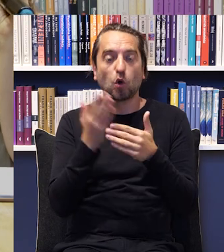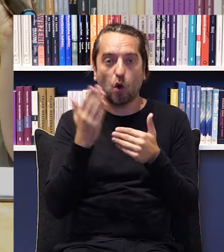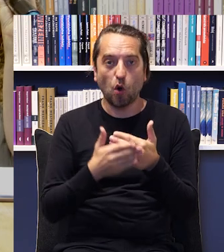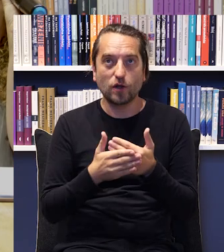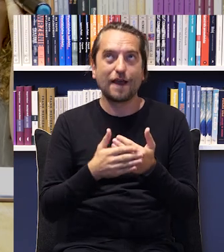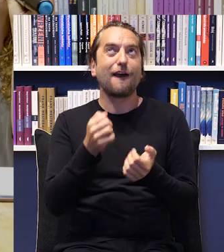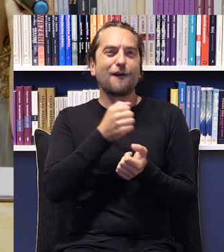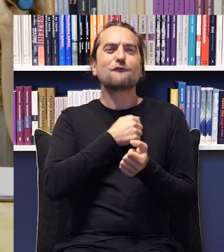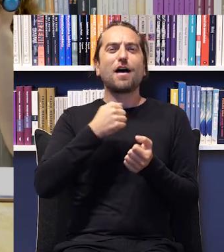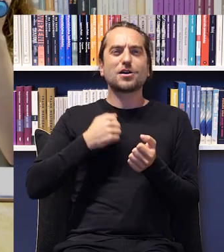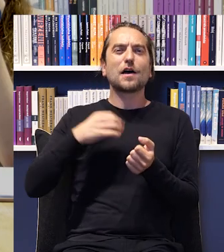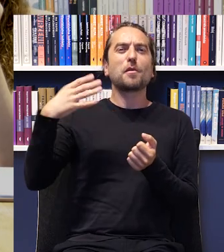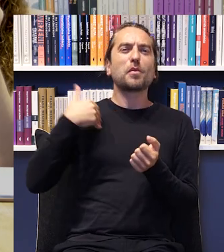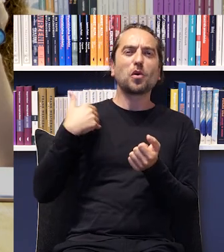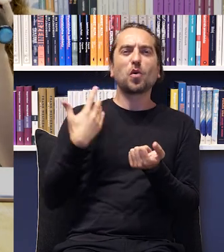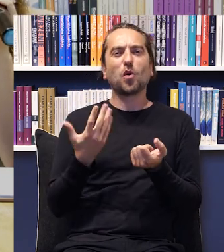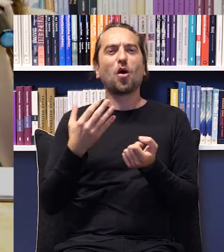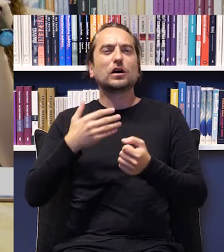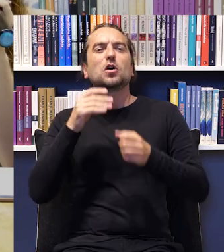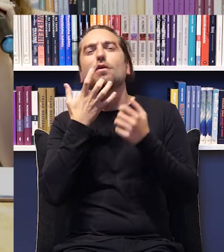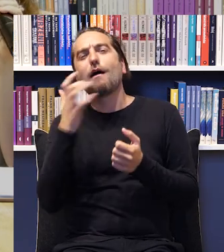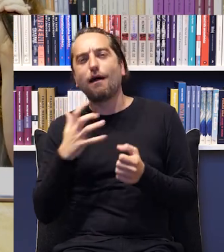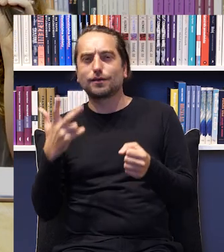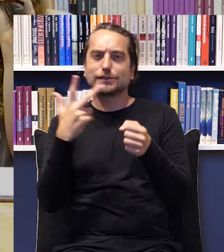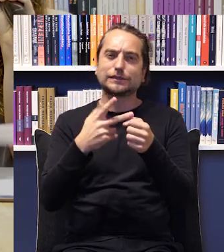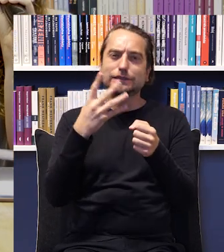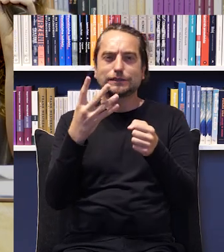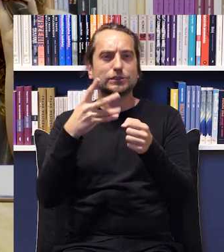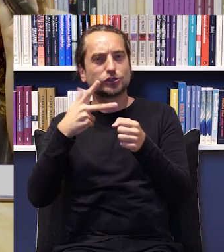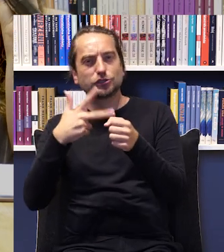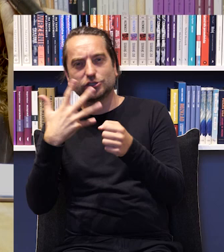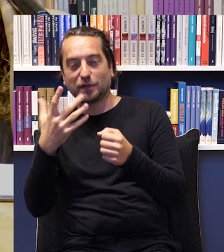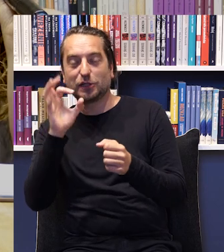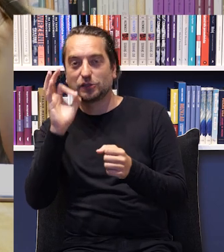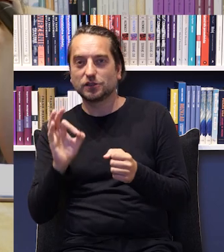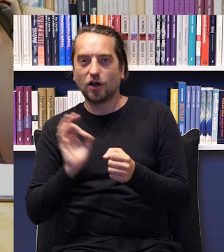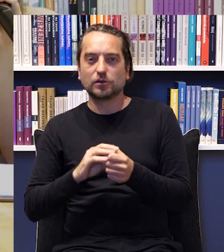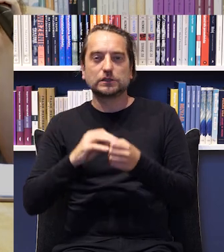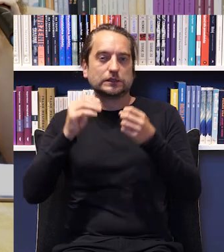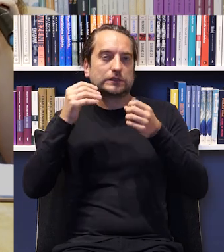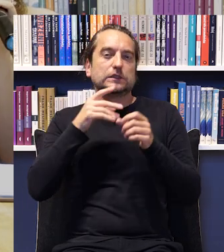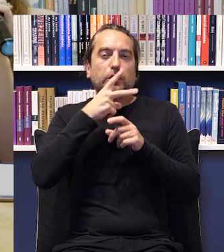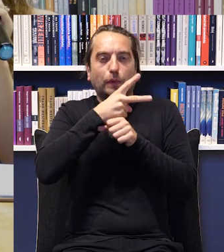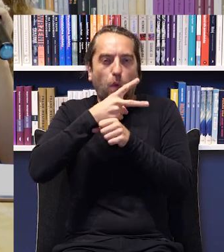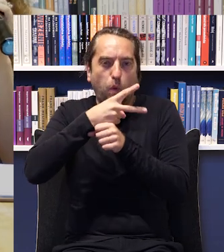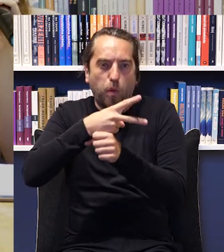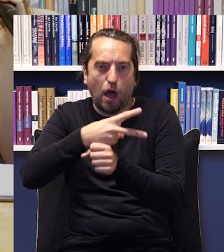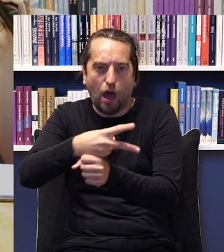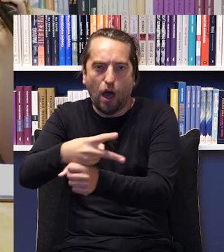Warszawie było chyba z 34 czy 35 stopni, i z nieba po prostu dosłownie lał się żar,